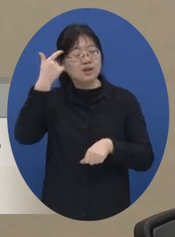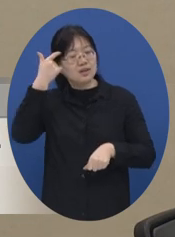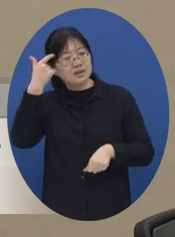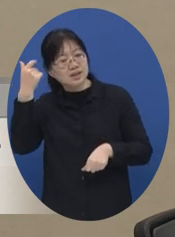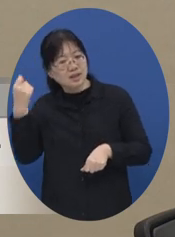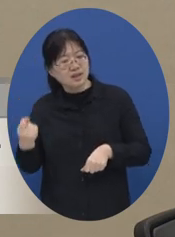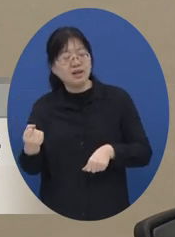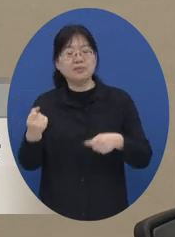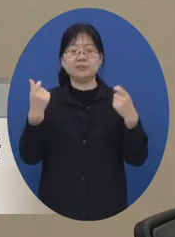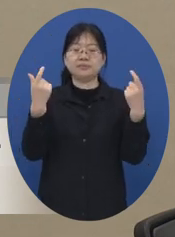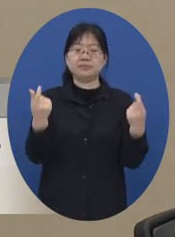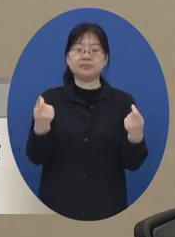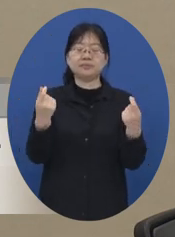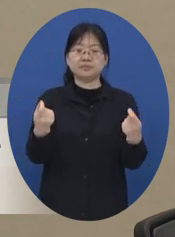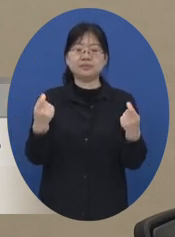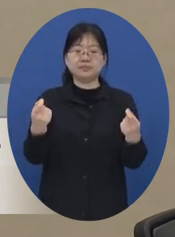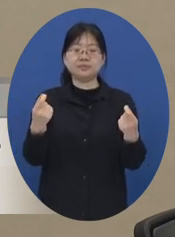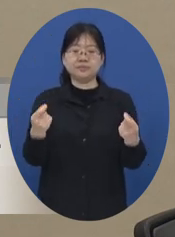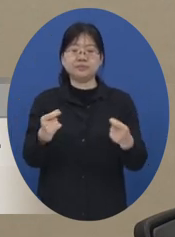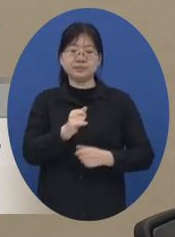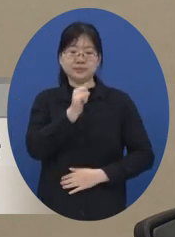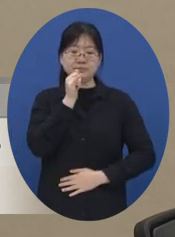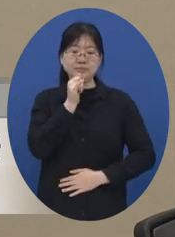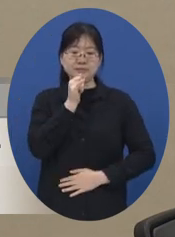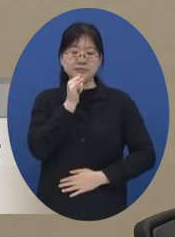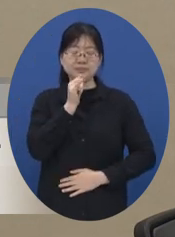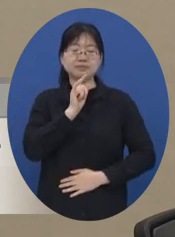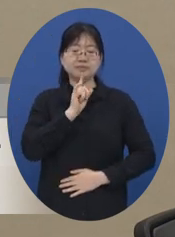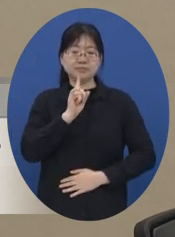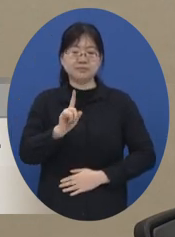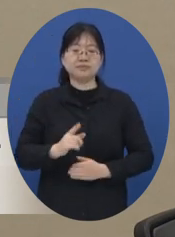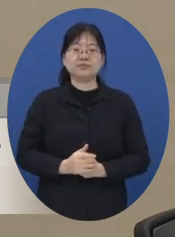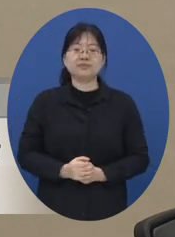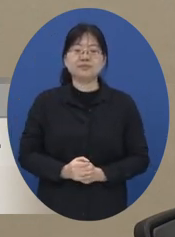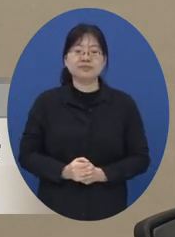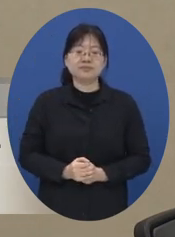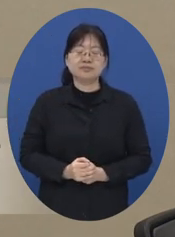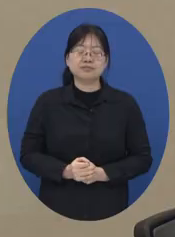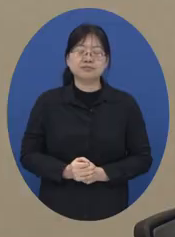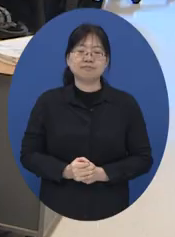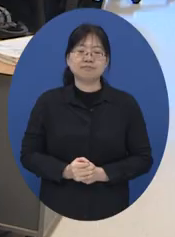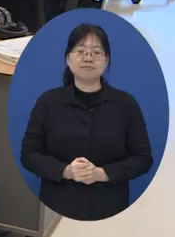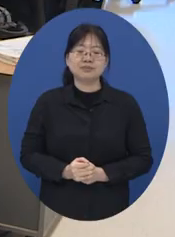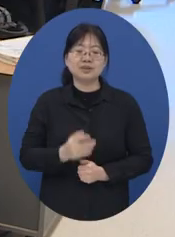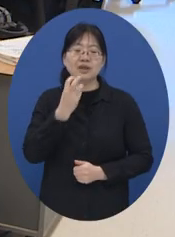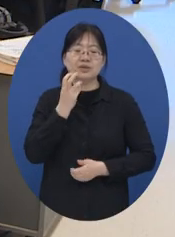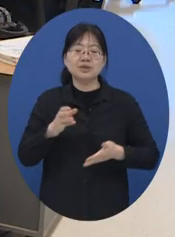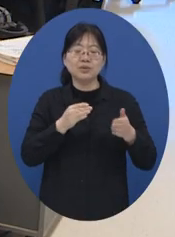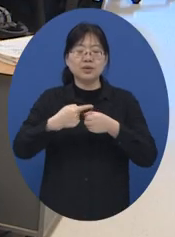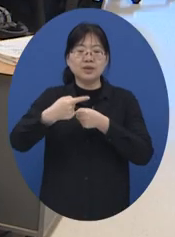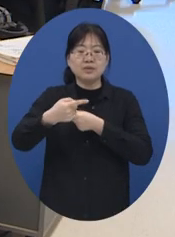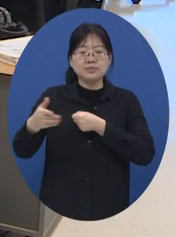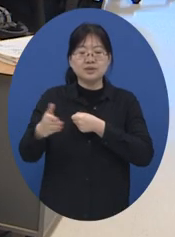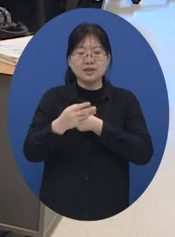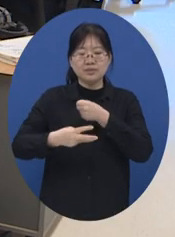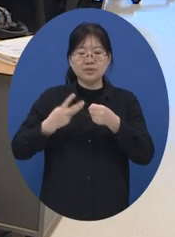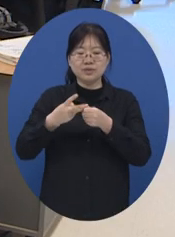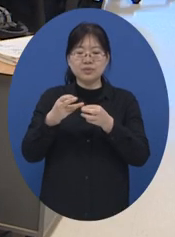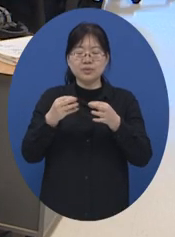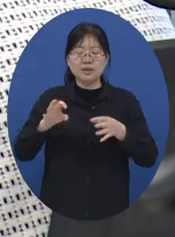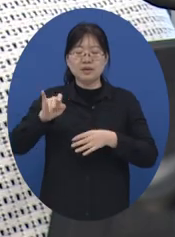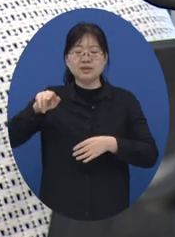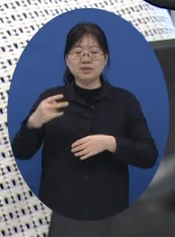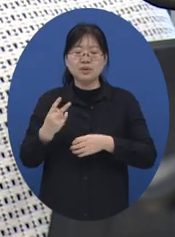린검 엠펍 아리는 없고 질문이 쓰듯이 달아 투 베이스 치아 쓰고 노련하게 따라 듯이 에이스가 경도는 내년부터 3년간